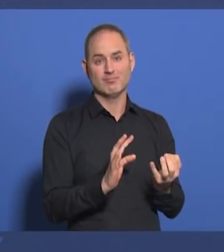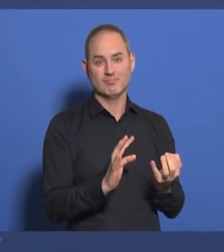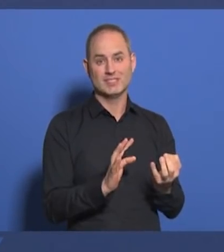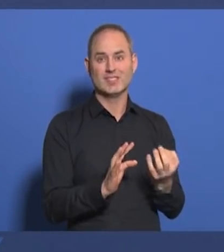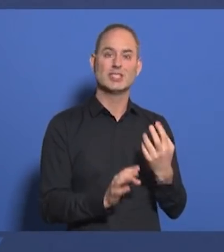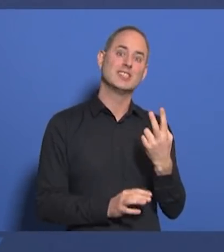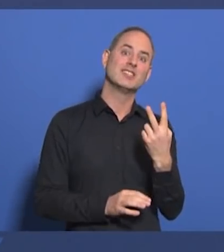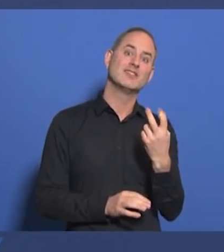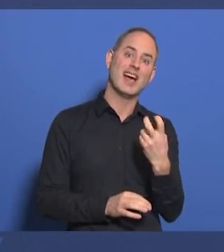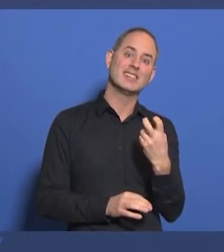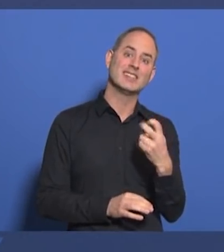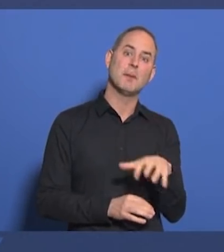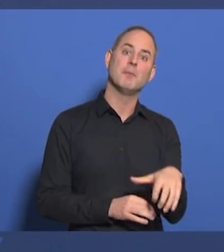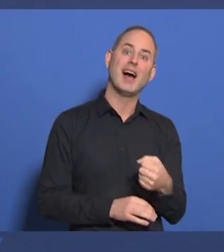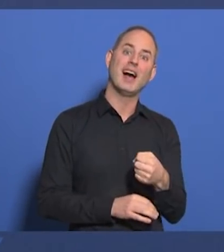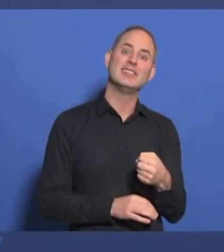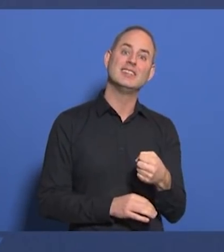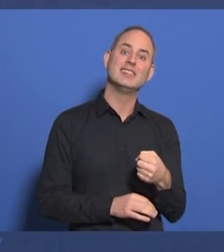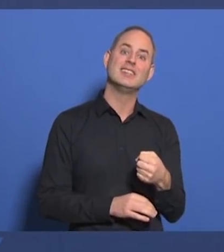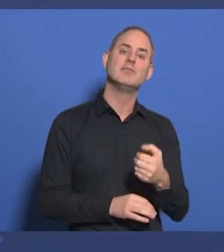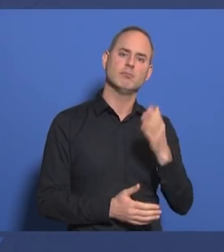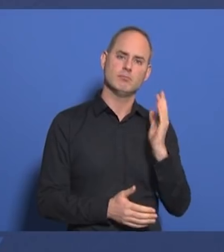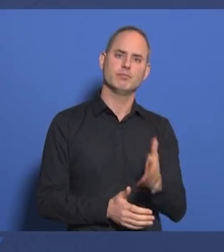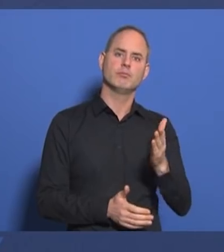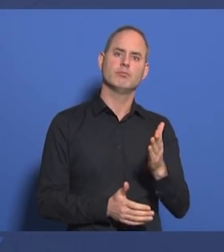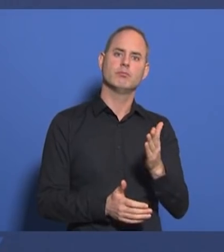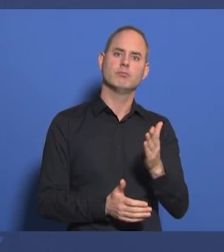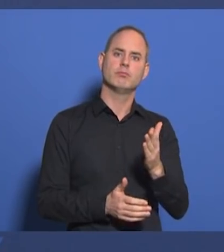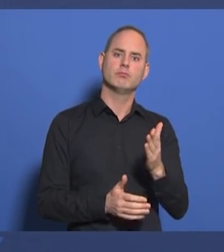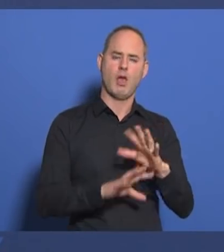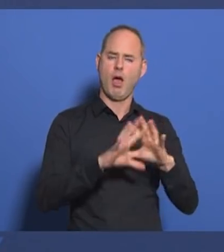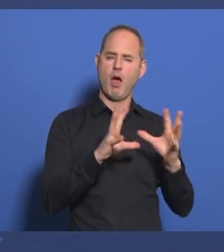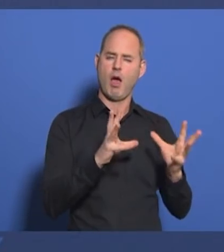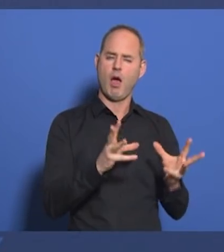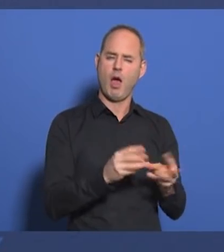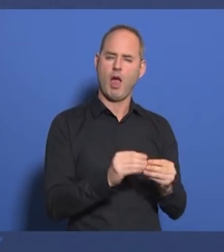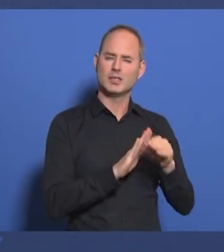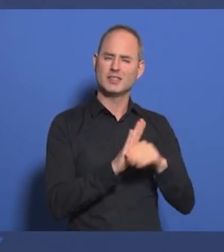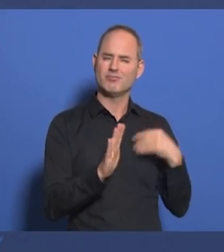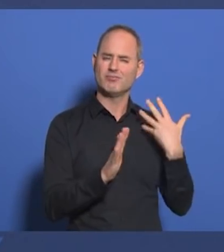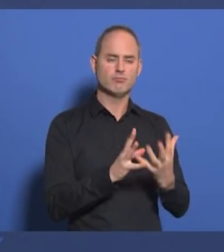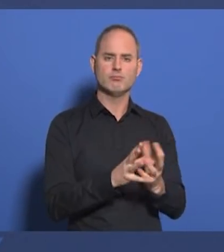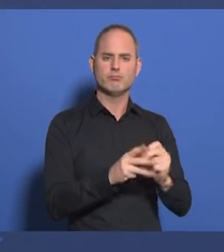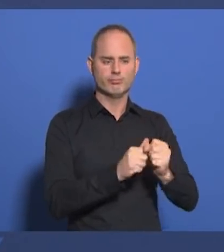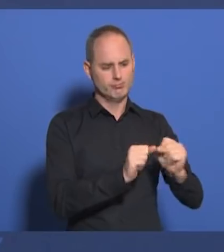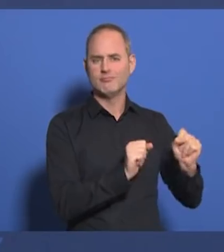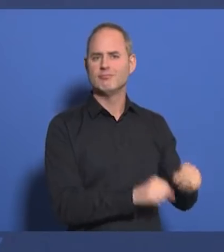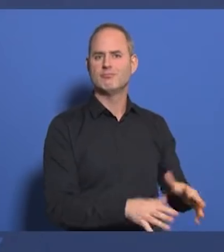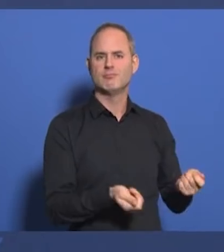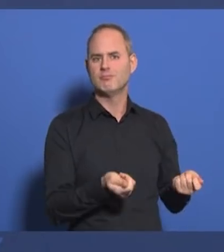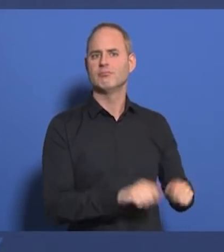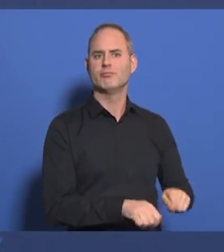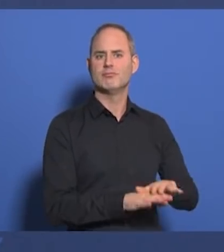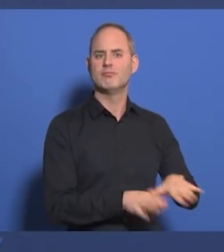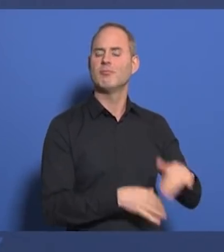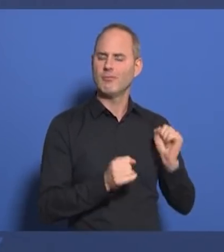aber nicht nach dem Kalender. Und wir dürfen deshalb nicht alles hoppla hopp über Bord werfen, was sich in den letzten Monaten bewährt hat und ja auch zu